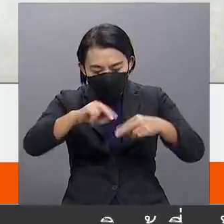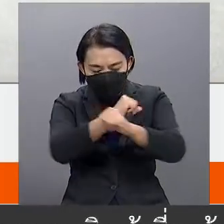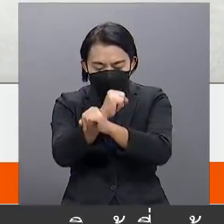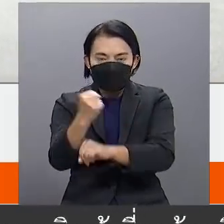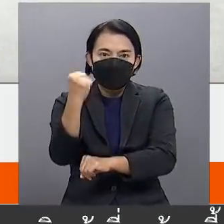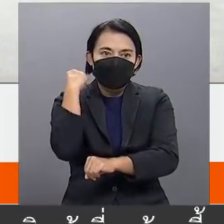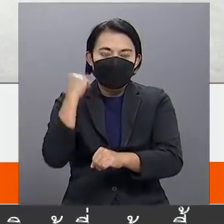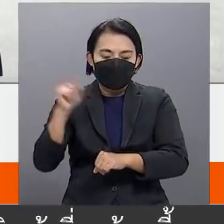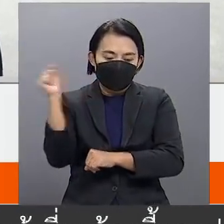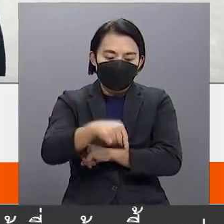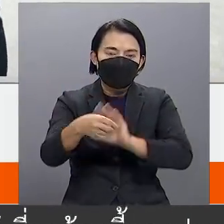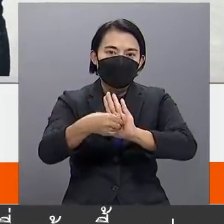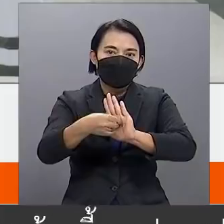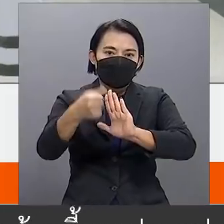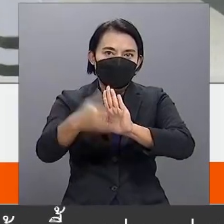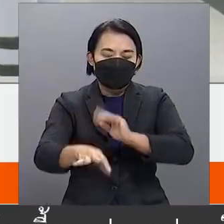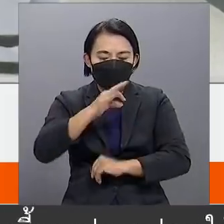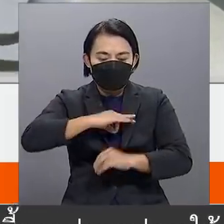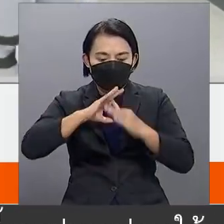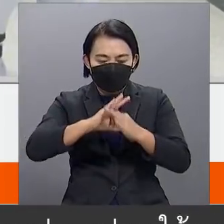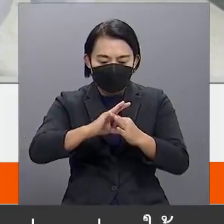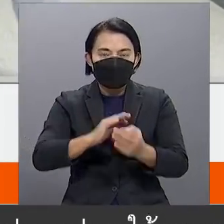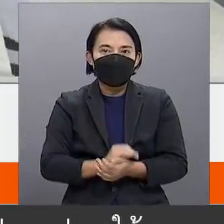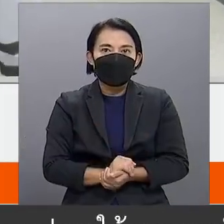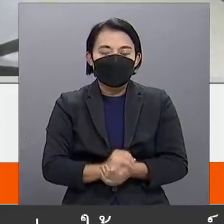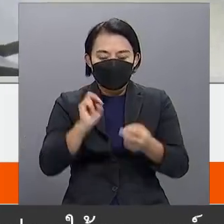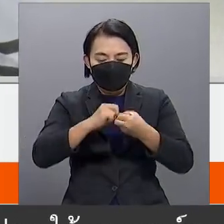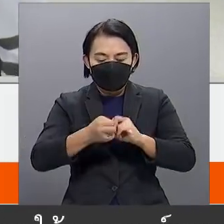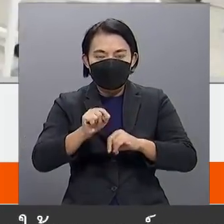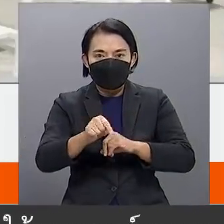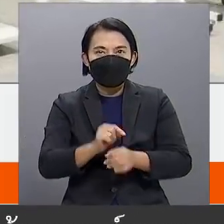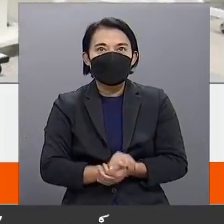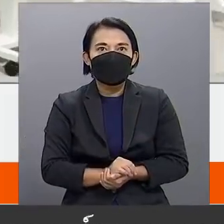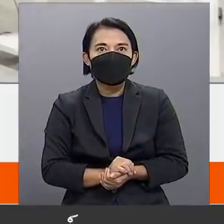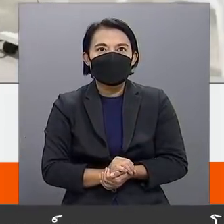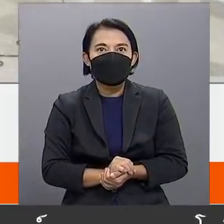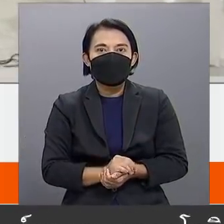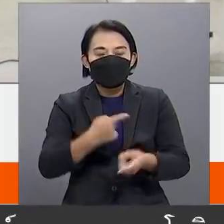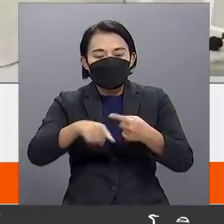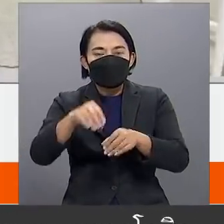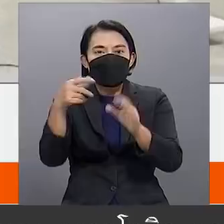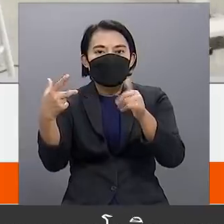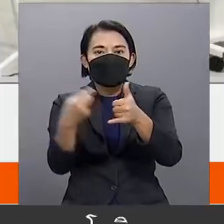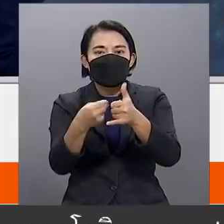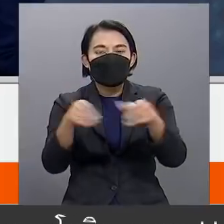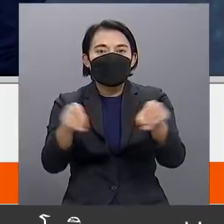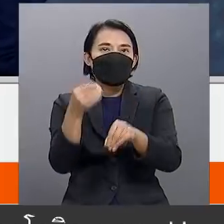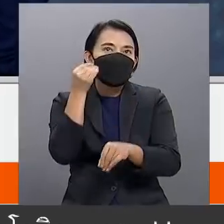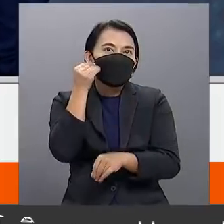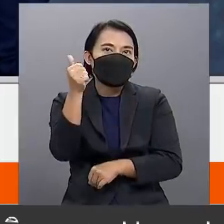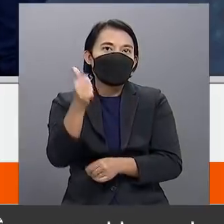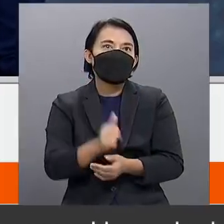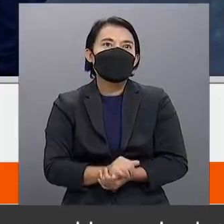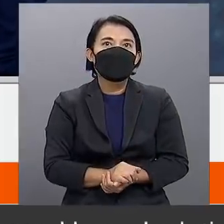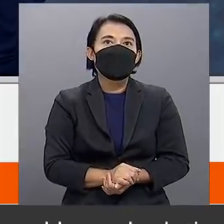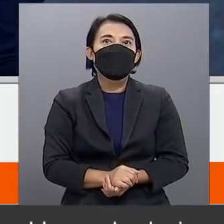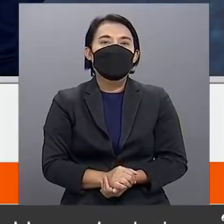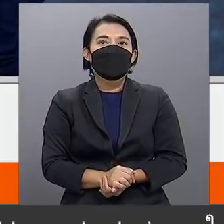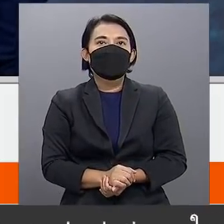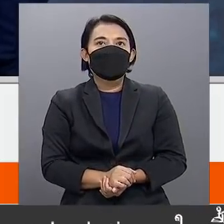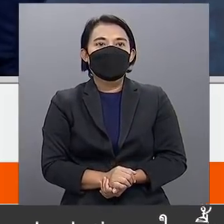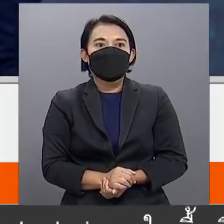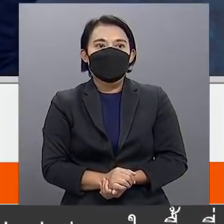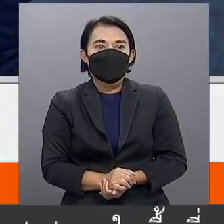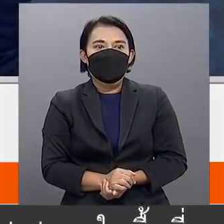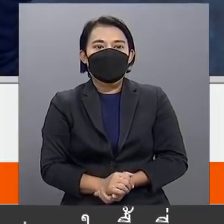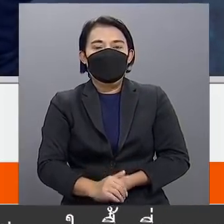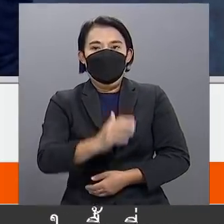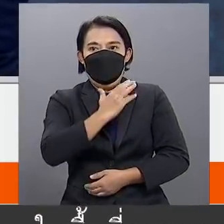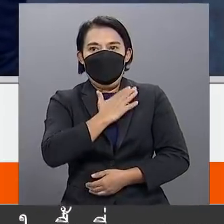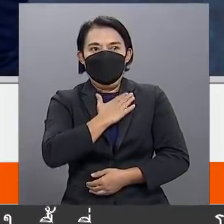s